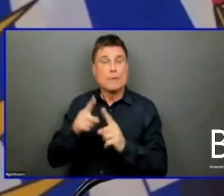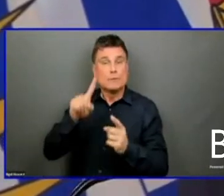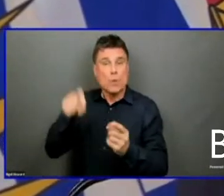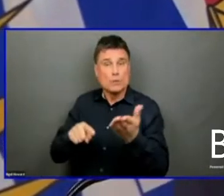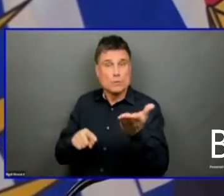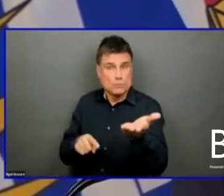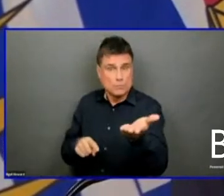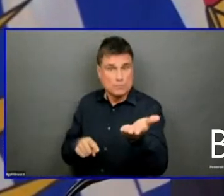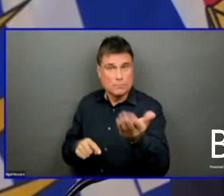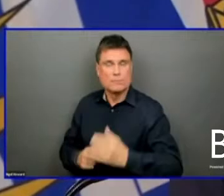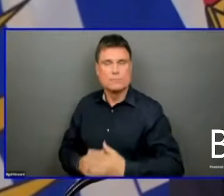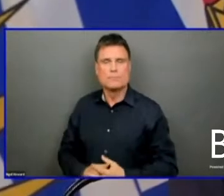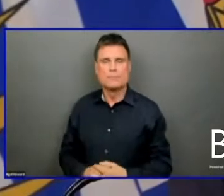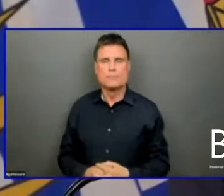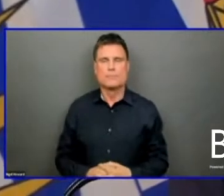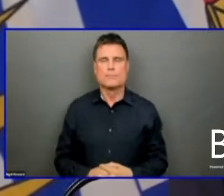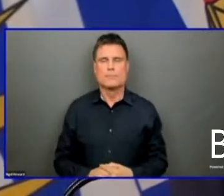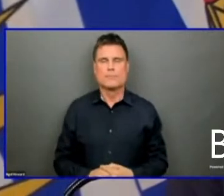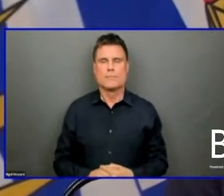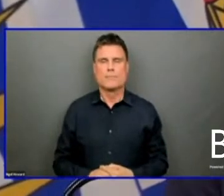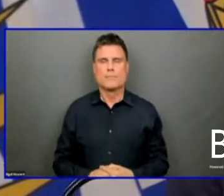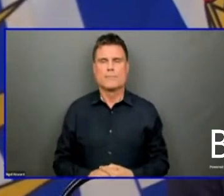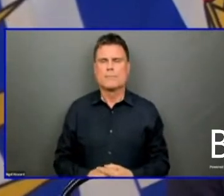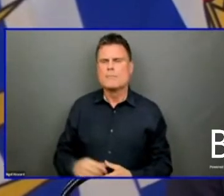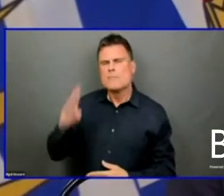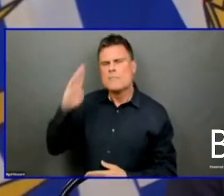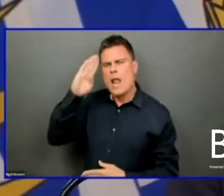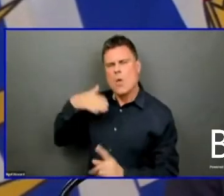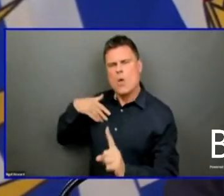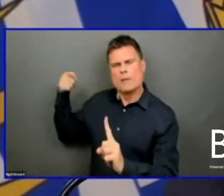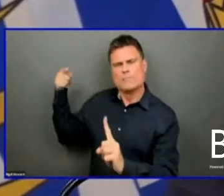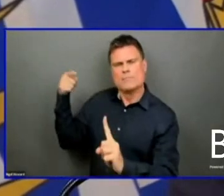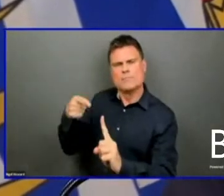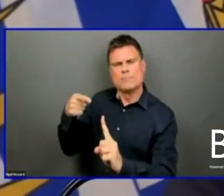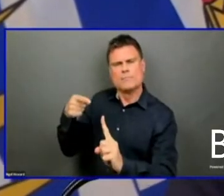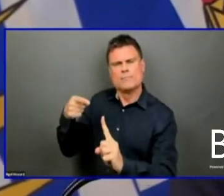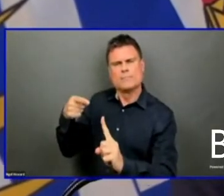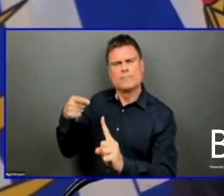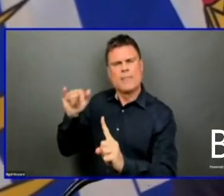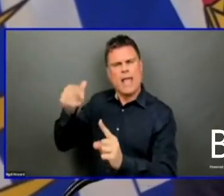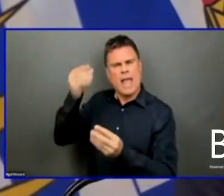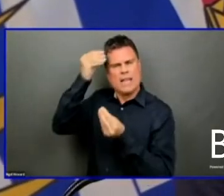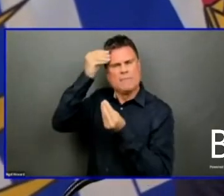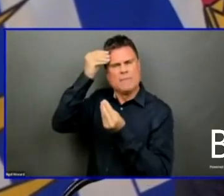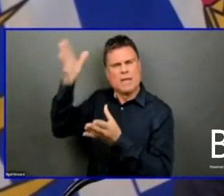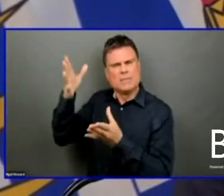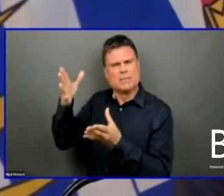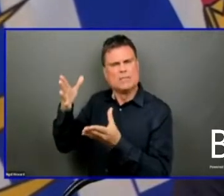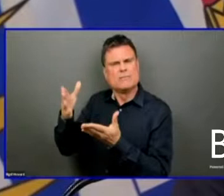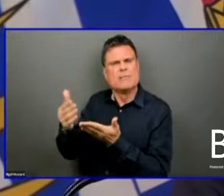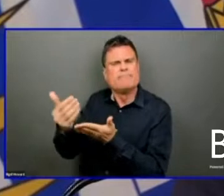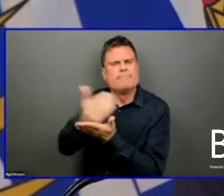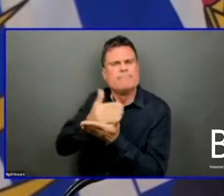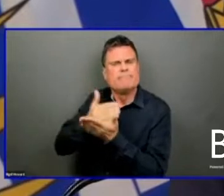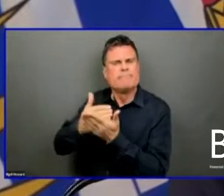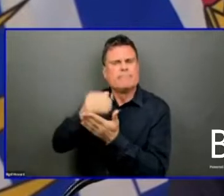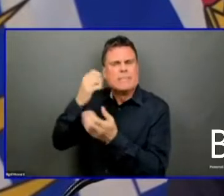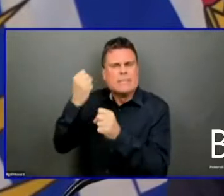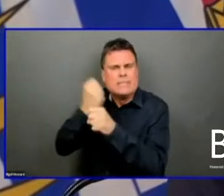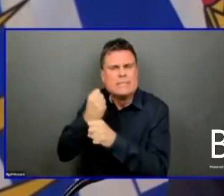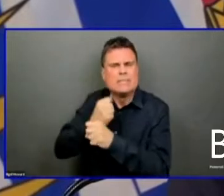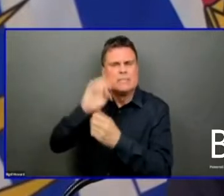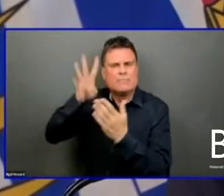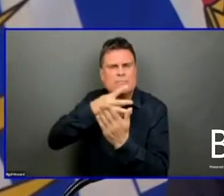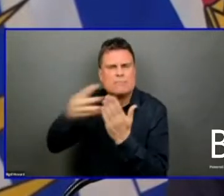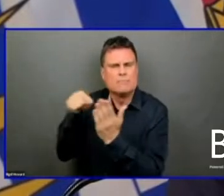Hi there. Just wanted to go back to the data from schools. I know 这位记 both 者 the 对 Fraser 这个 Health 学 and the 校的 Vancouver 数据 Coastal information seems to be 穷